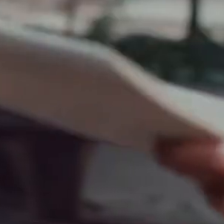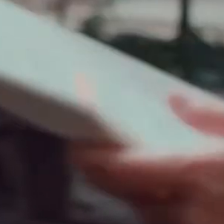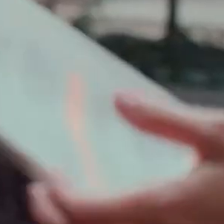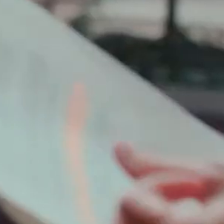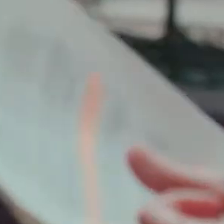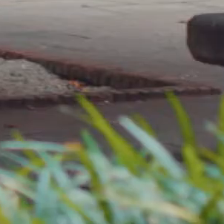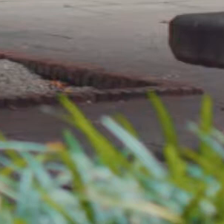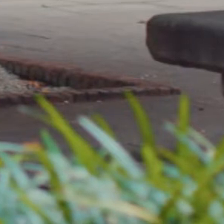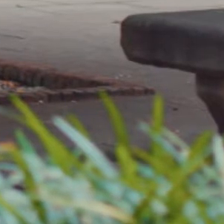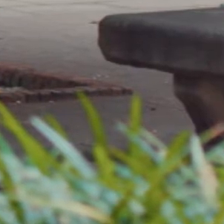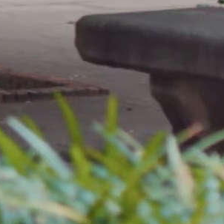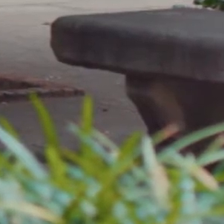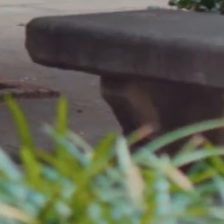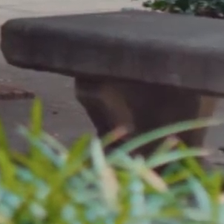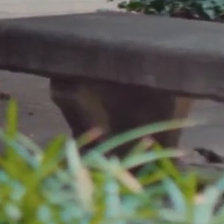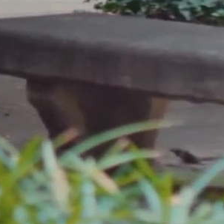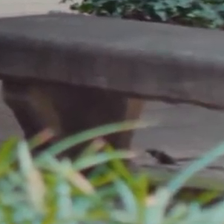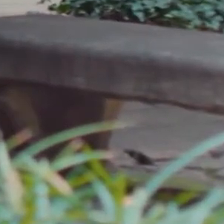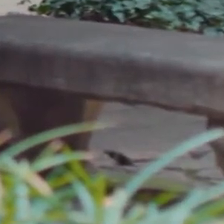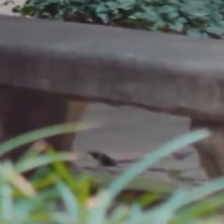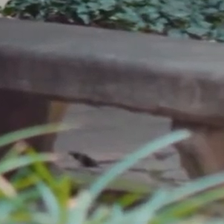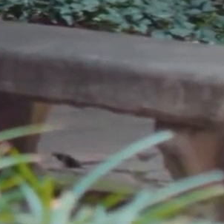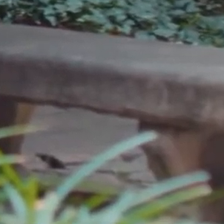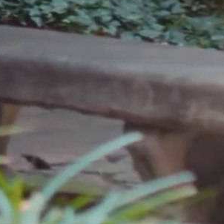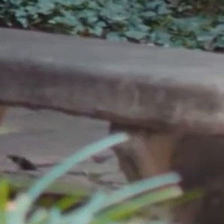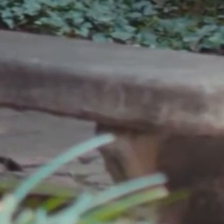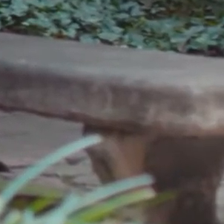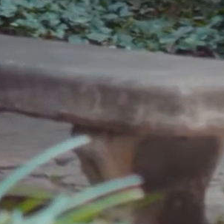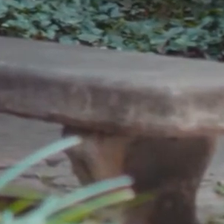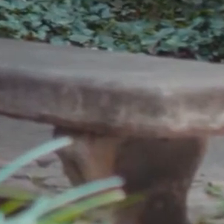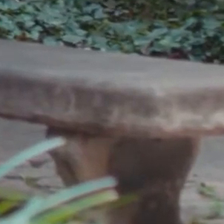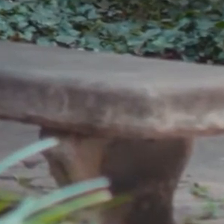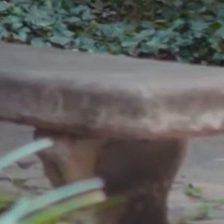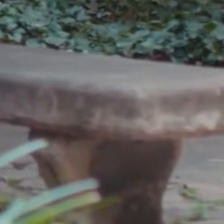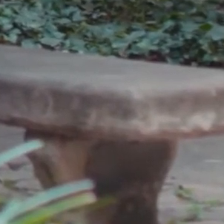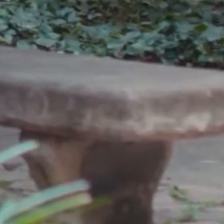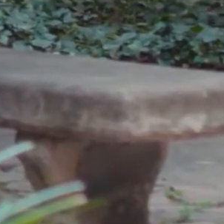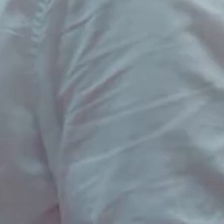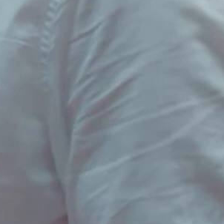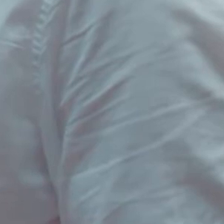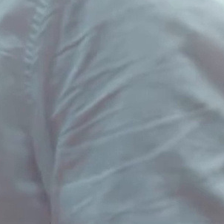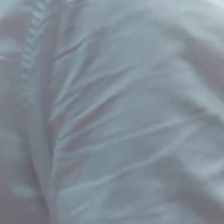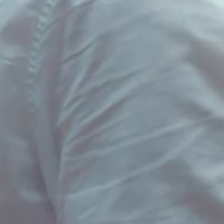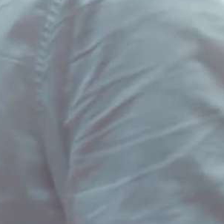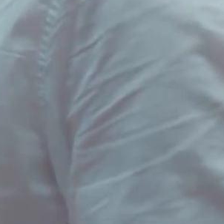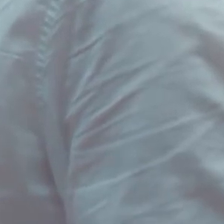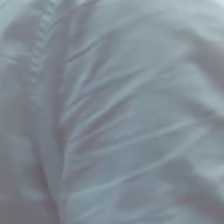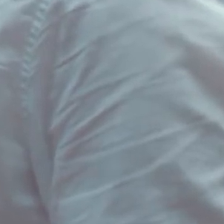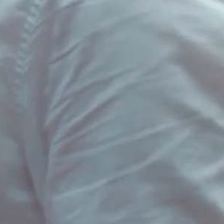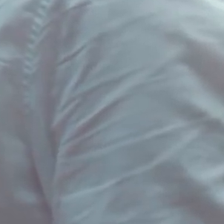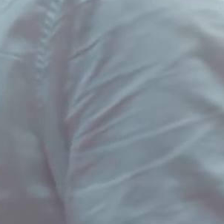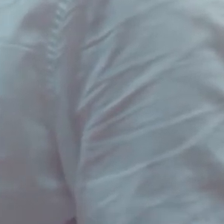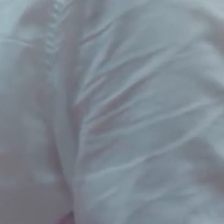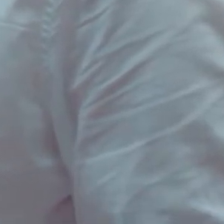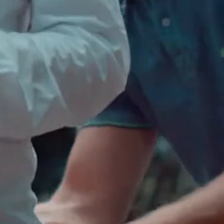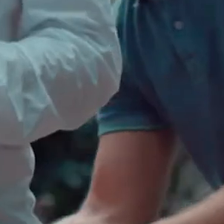Microbiologia i Estadística, en el grup de virus entèrics. I soc professora en aquesta facultat de l'especialitat de Virologia. Em dic Genís Vives i estudio